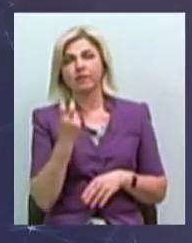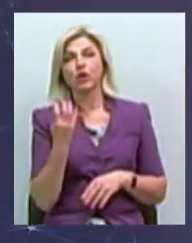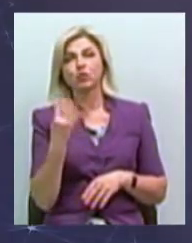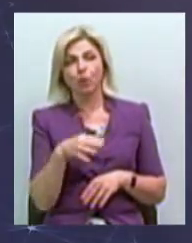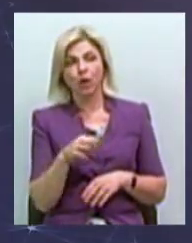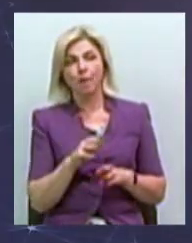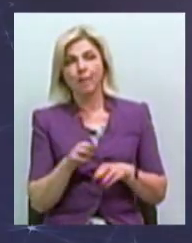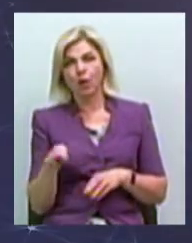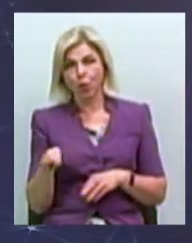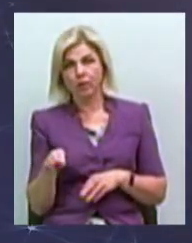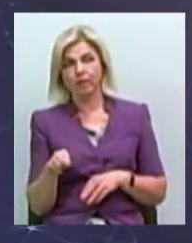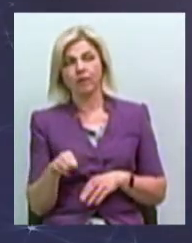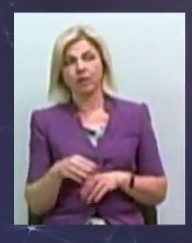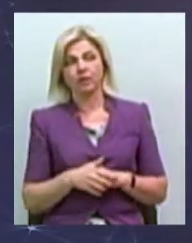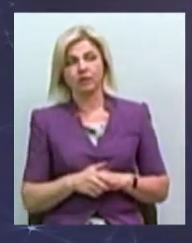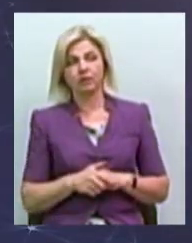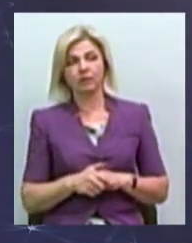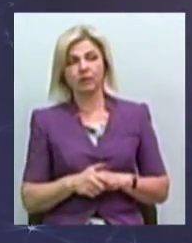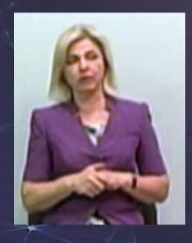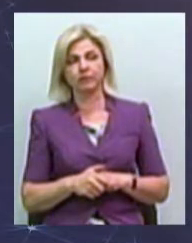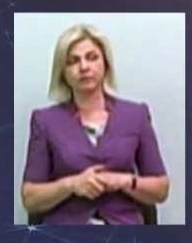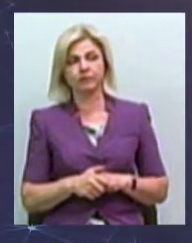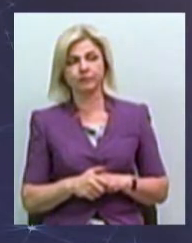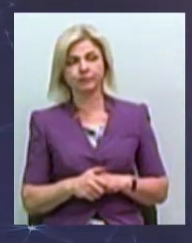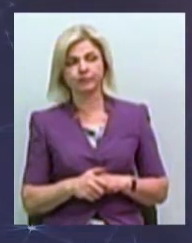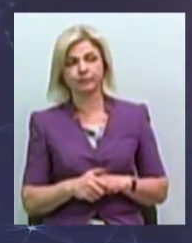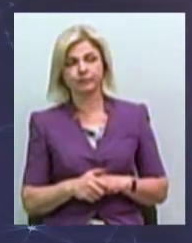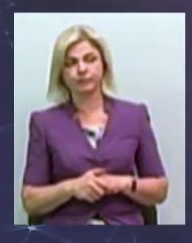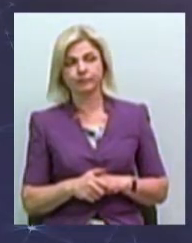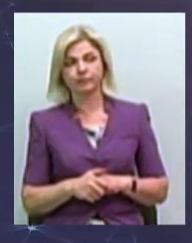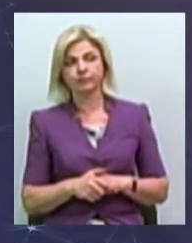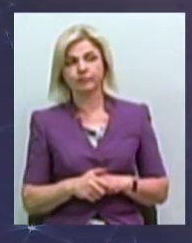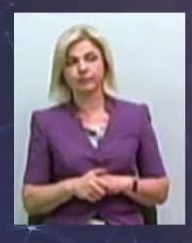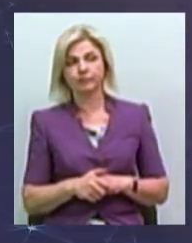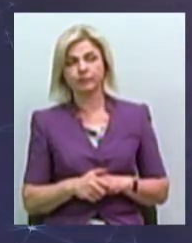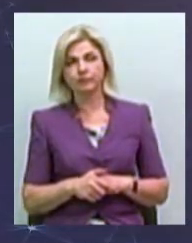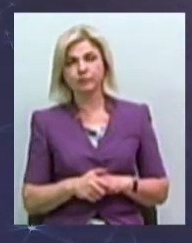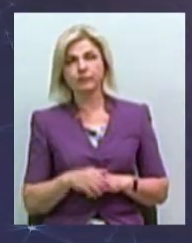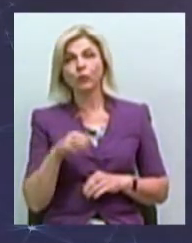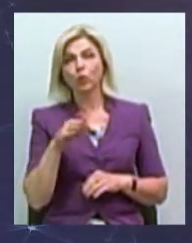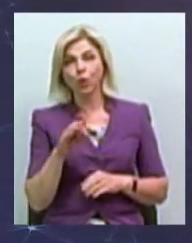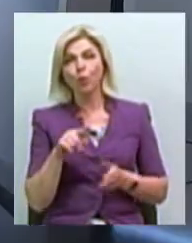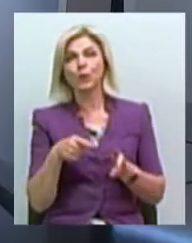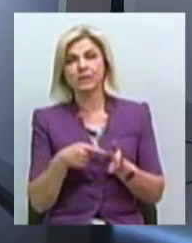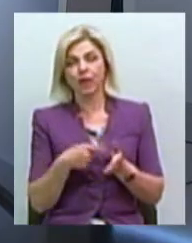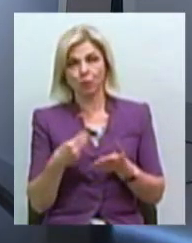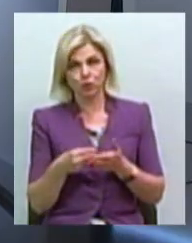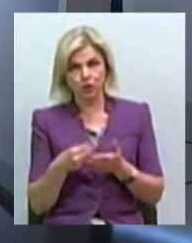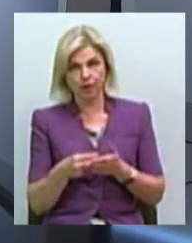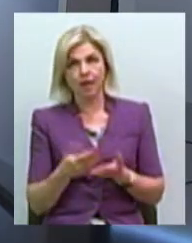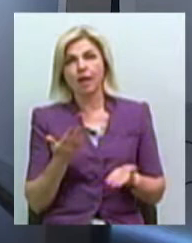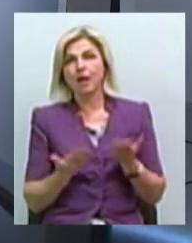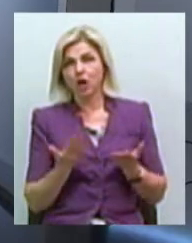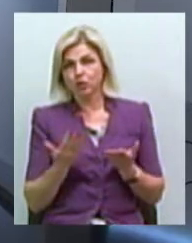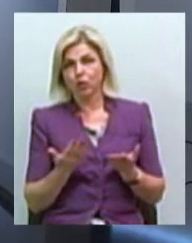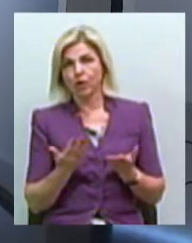240 мільйонів в місцеві бюджети, мати, там не розтлумачуючи обласний чи міський, то міський бюджет,